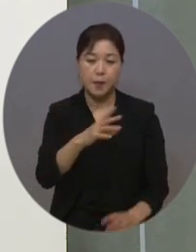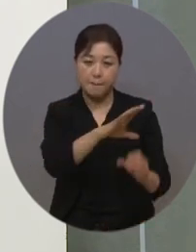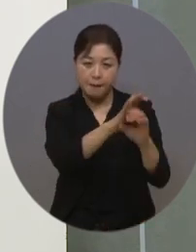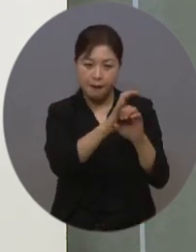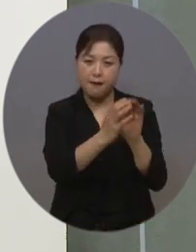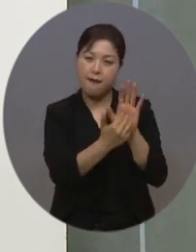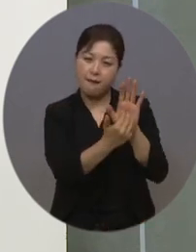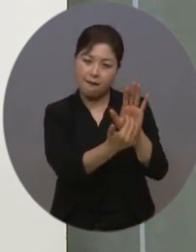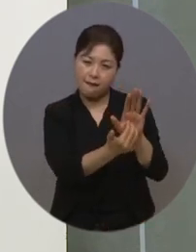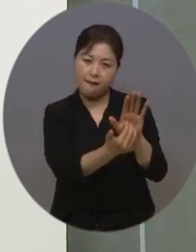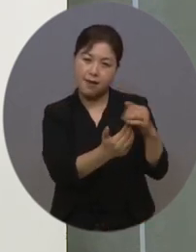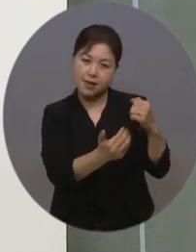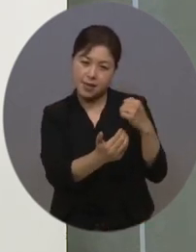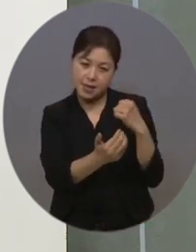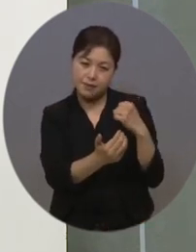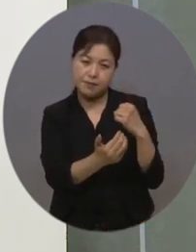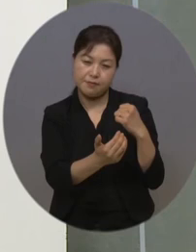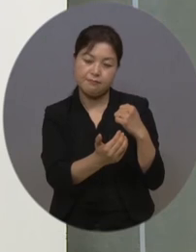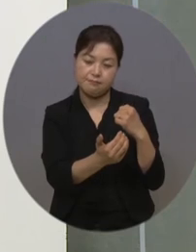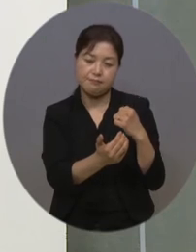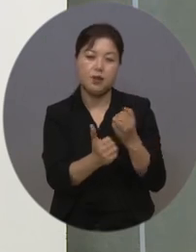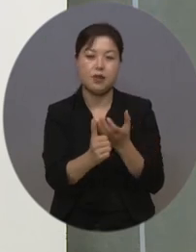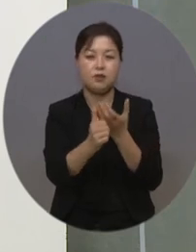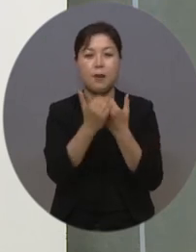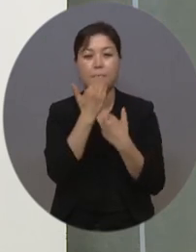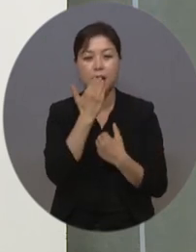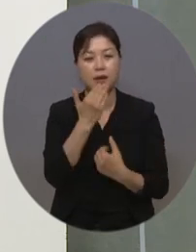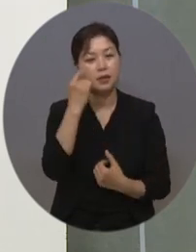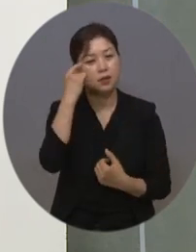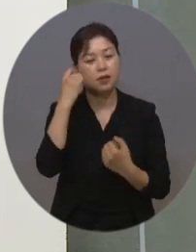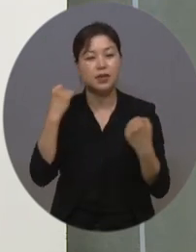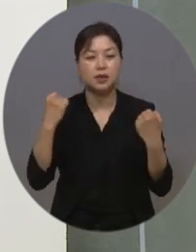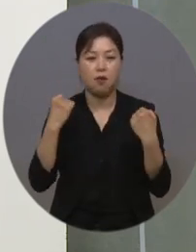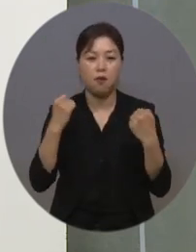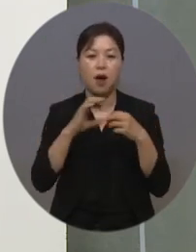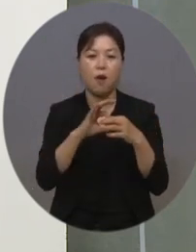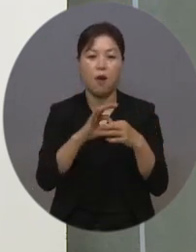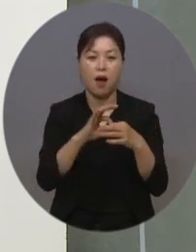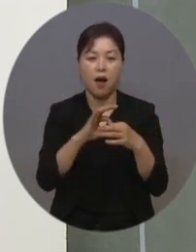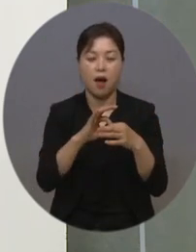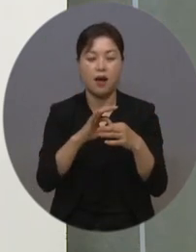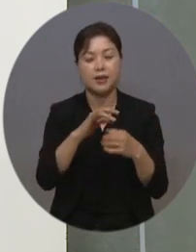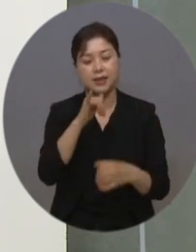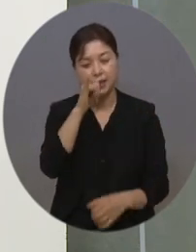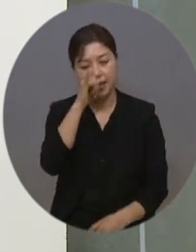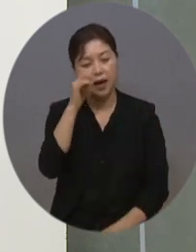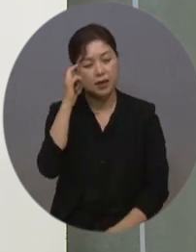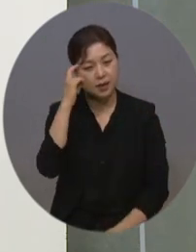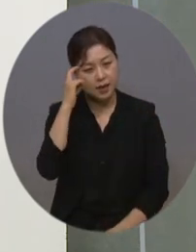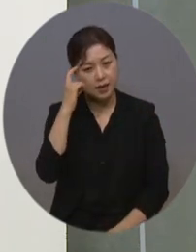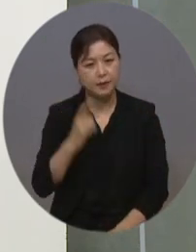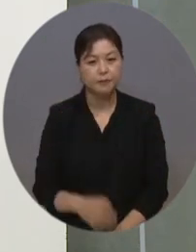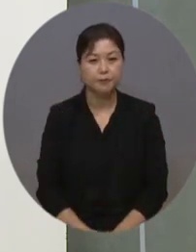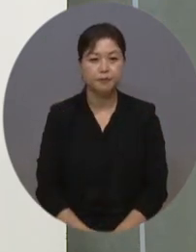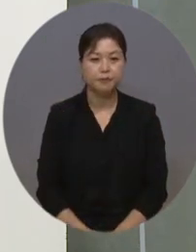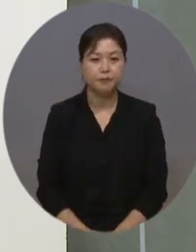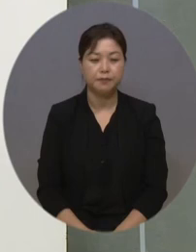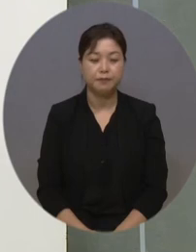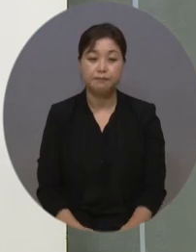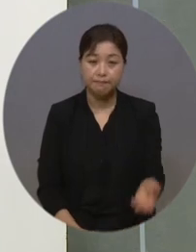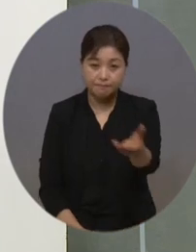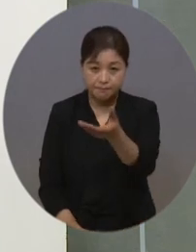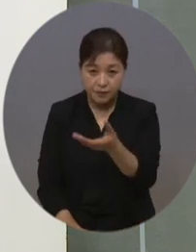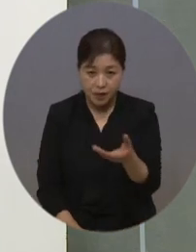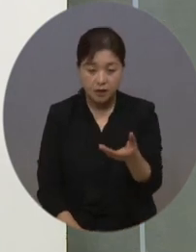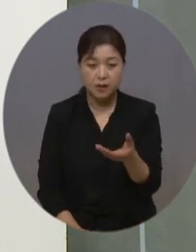수 있는 정신 건강에도 하나의 밑거름이 되지 않을까 이런 생각도 해봅니다. 시청자